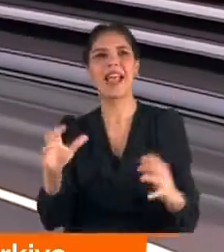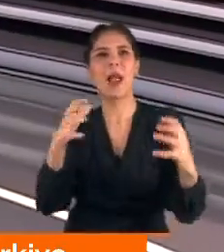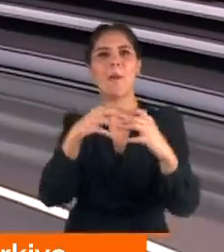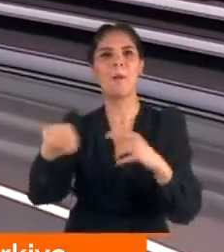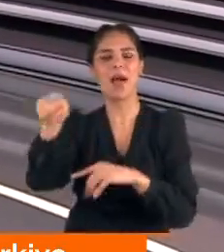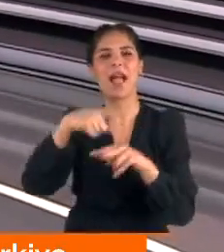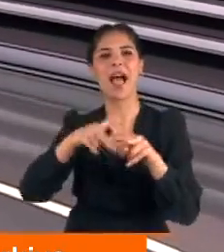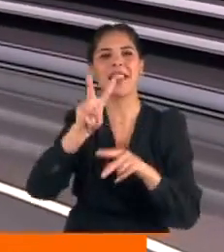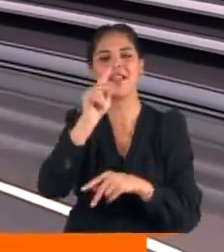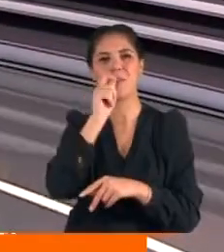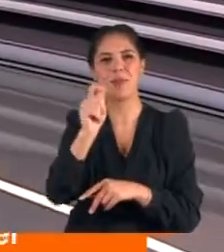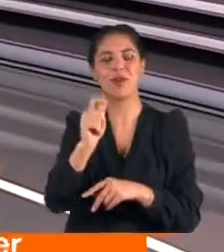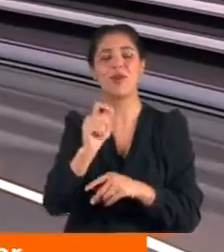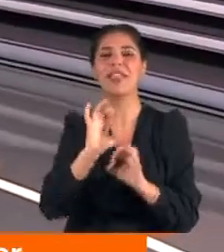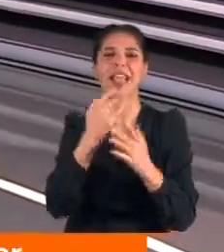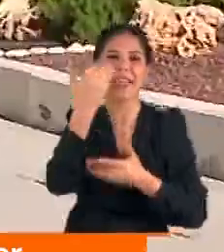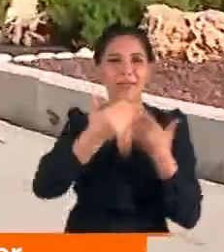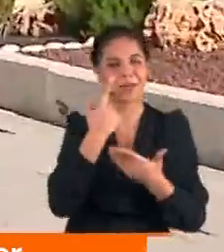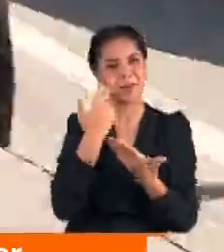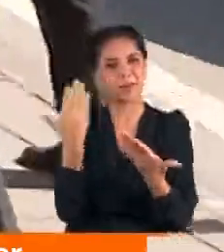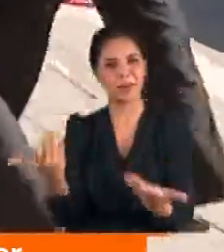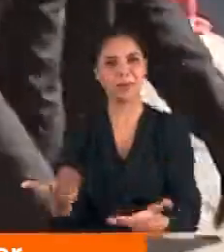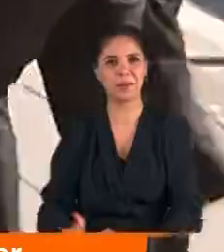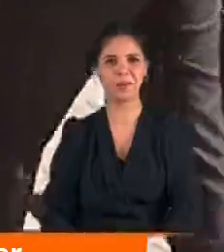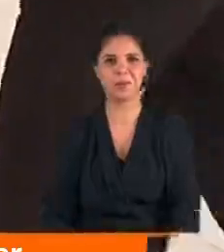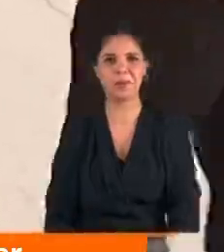ATV mikrofonuna bakın neler anlattı.